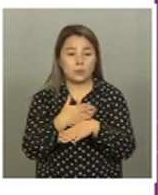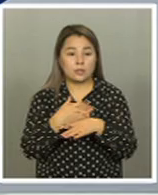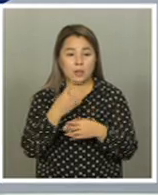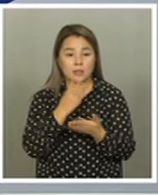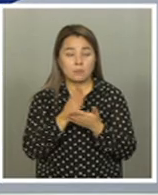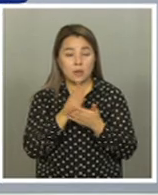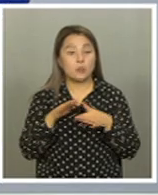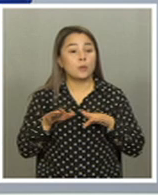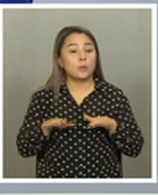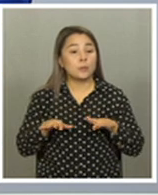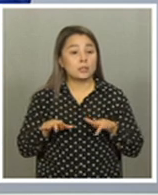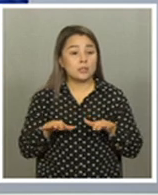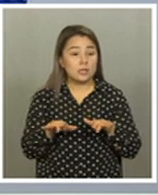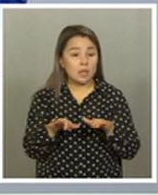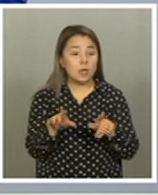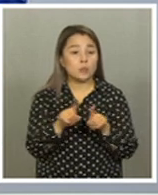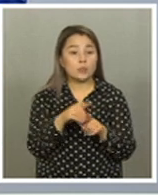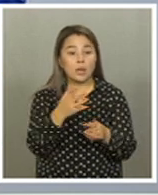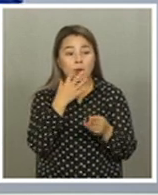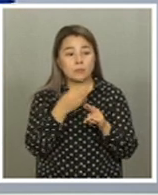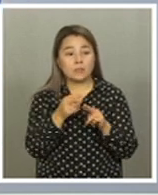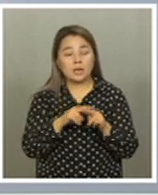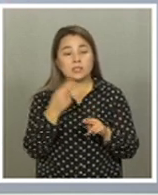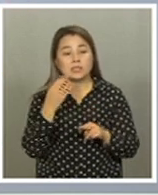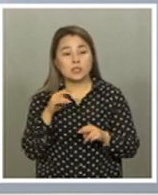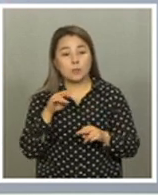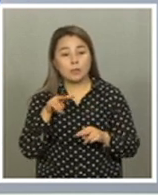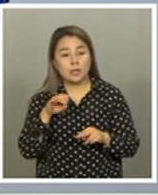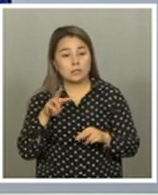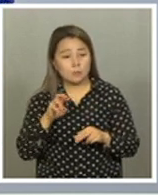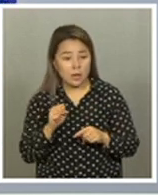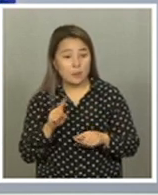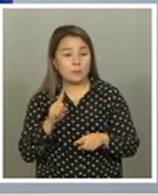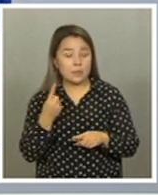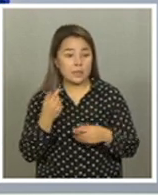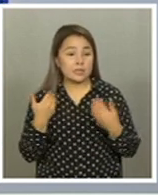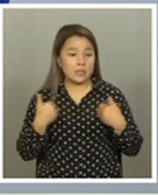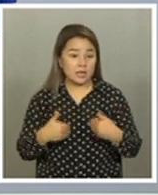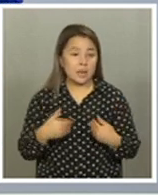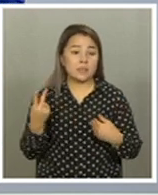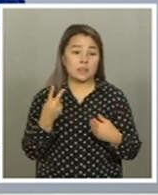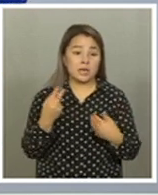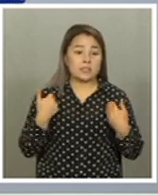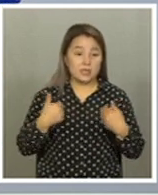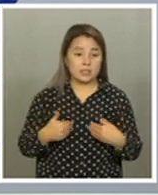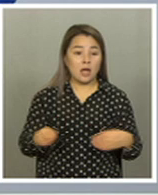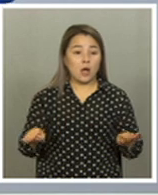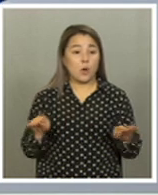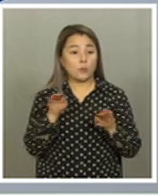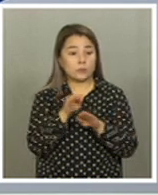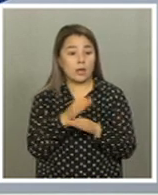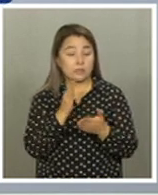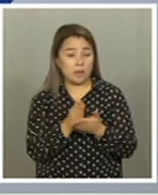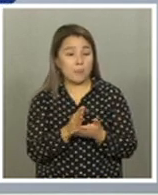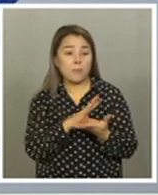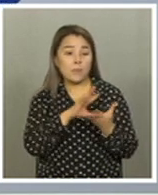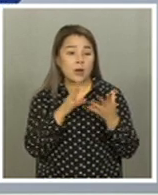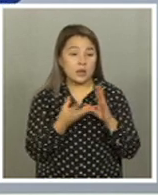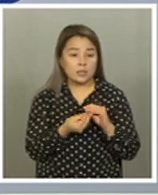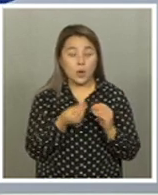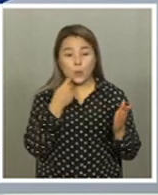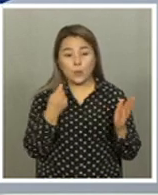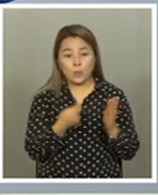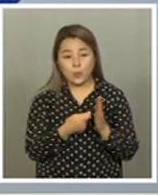қозғалу кезінде олардың цитоплазмасы бір денеден екінші денеге ауысқан кезде барлық қоректік